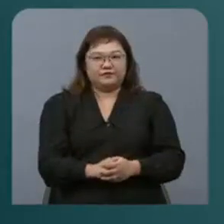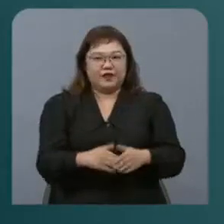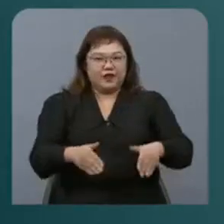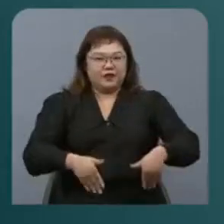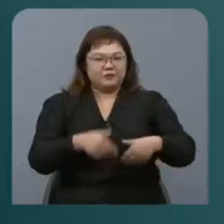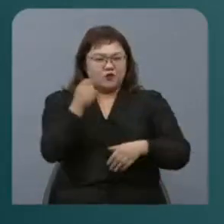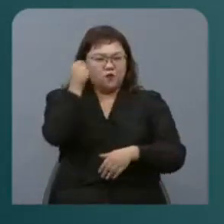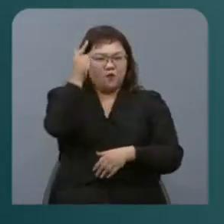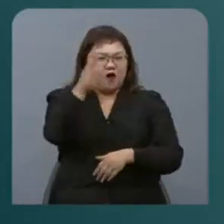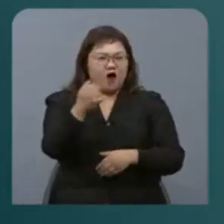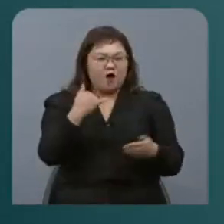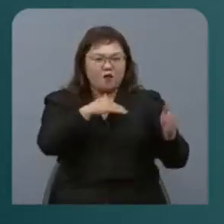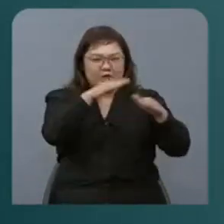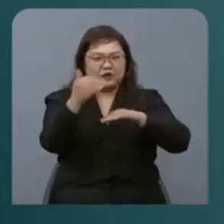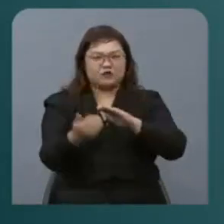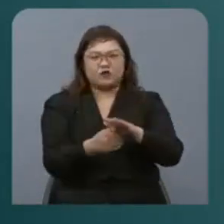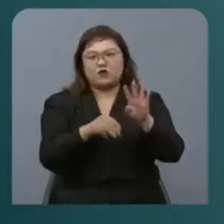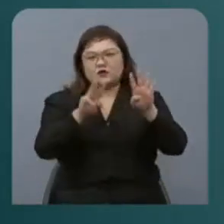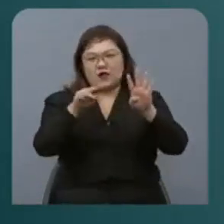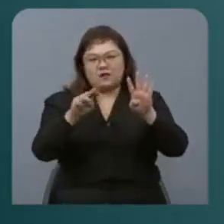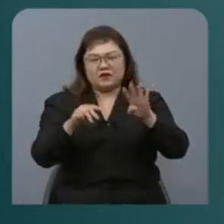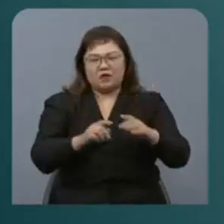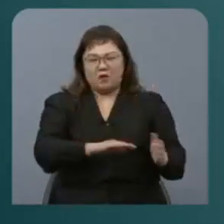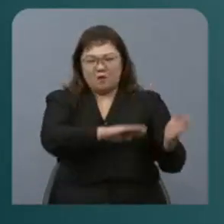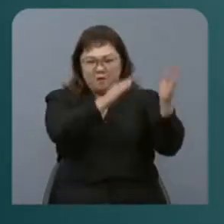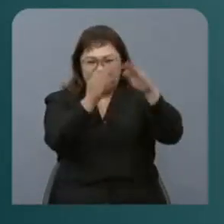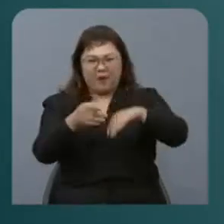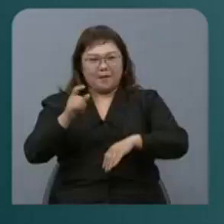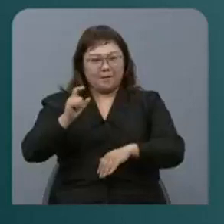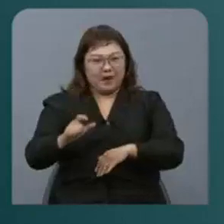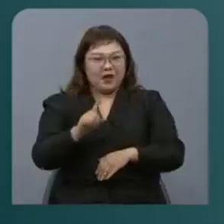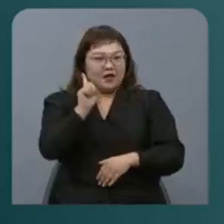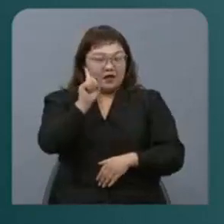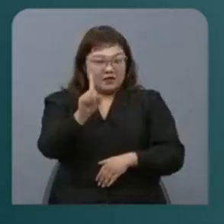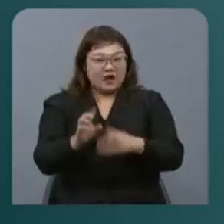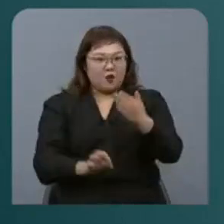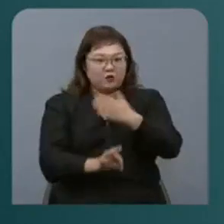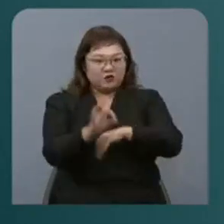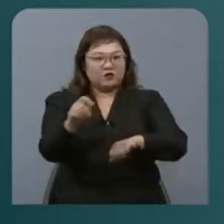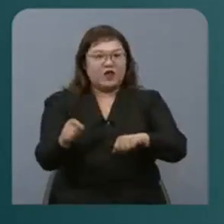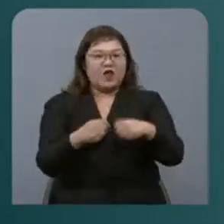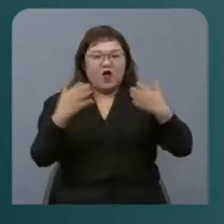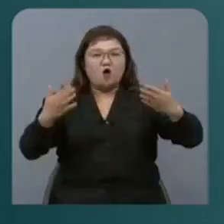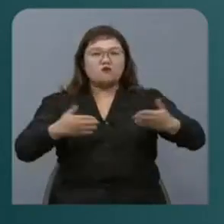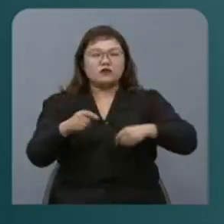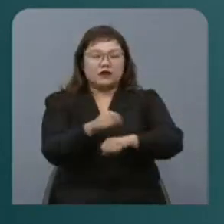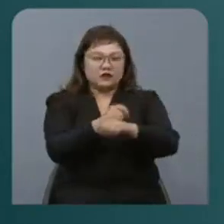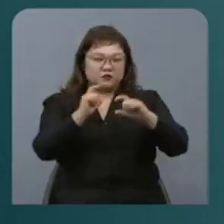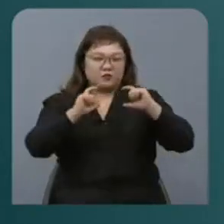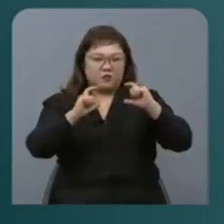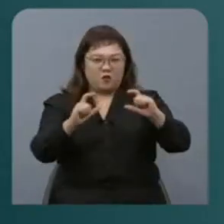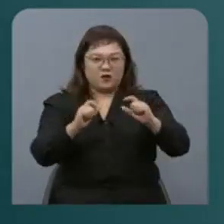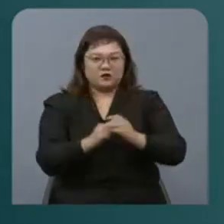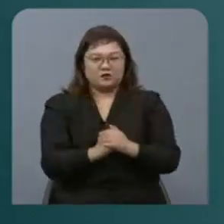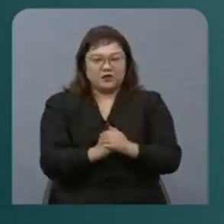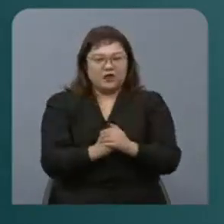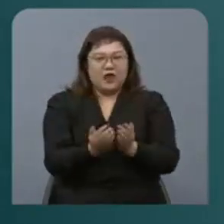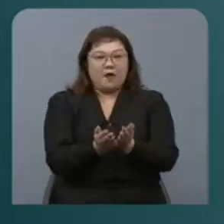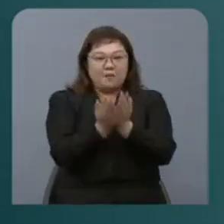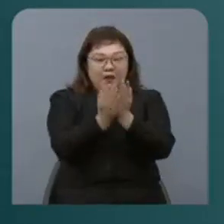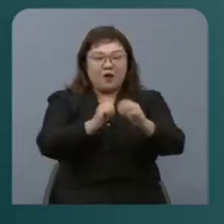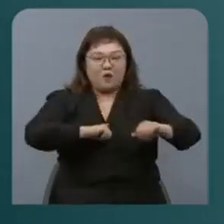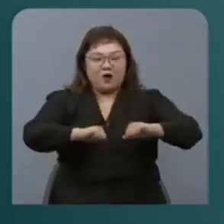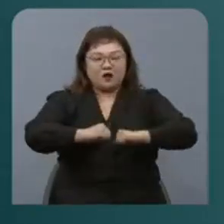남쪽 먼바다의 물결은 최고 4m로 거센 가운데 내일 오전에 풍랑특보가 발효될 것으로 보입니다 해상을 통하시는 분들은